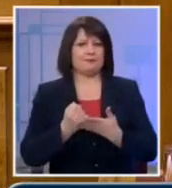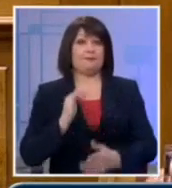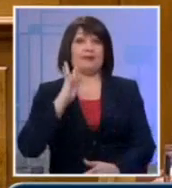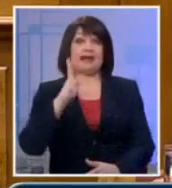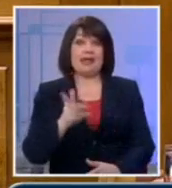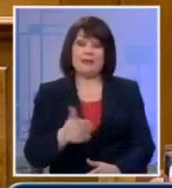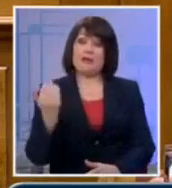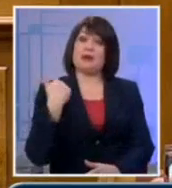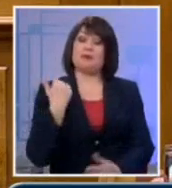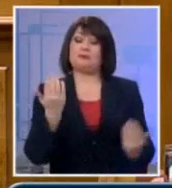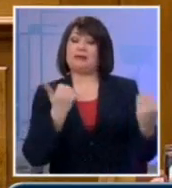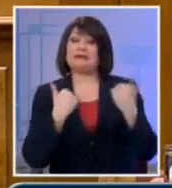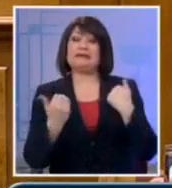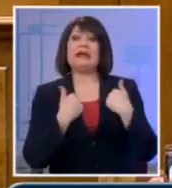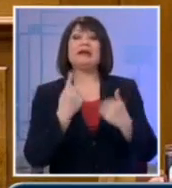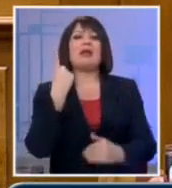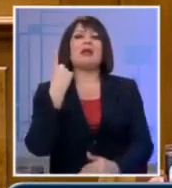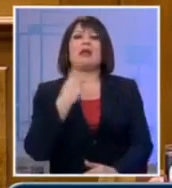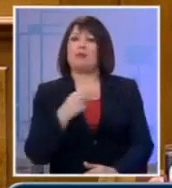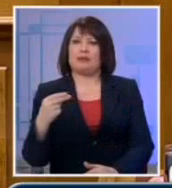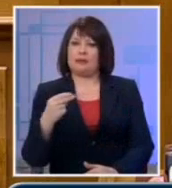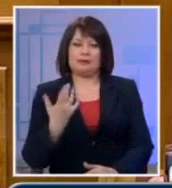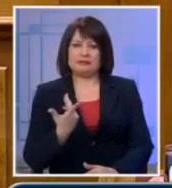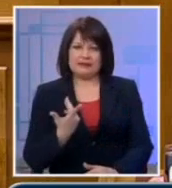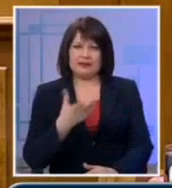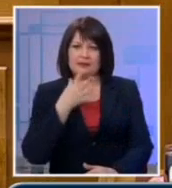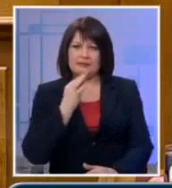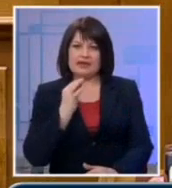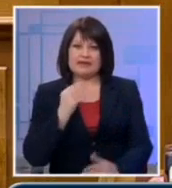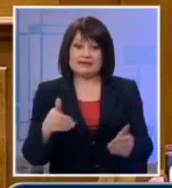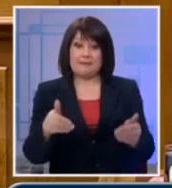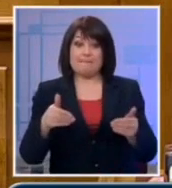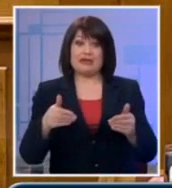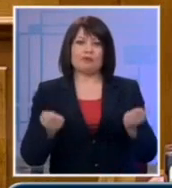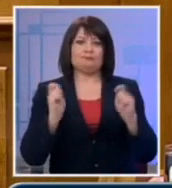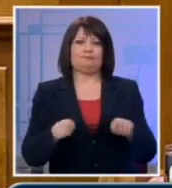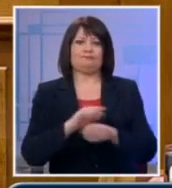καθημερινά μας ζητά ένα πράγμα. Να μην κάνουμε βήμα πίσω.